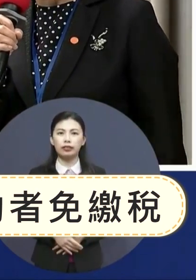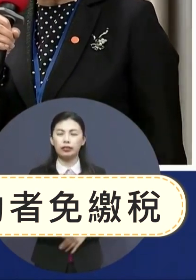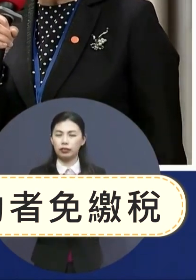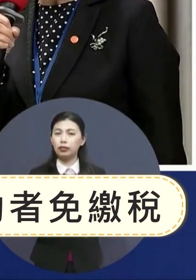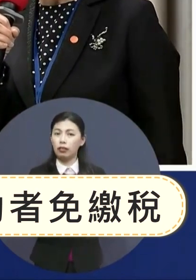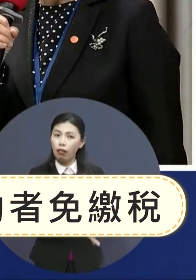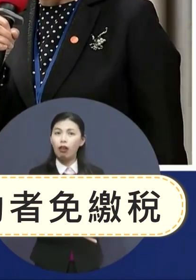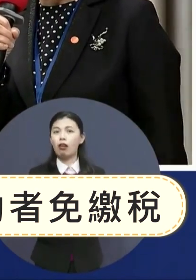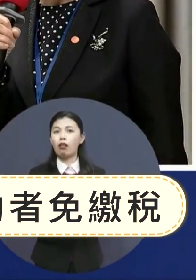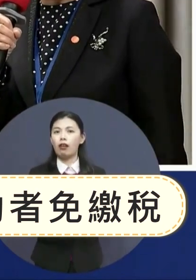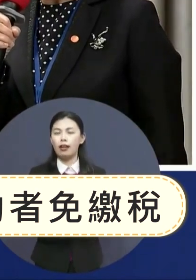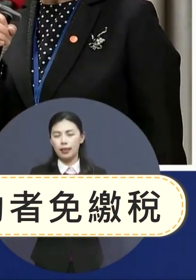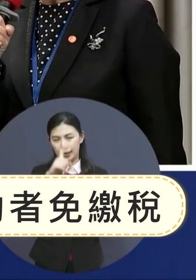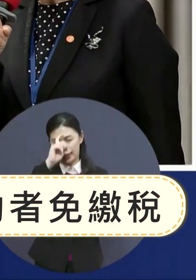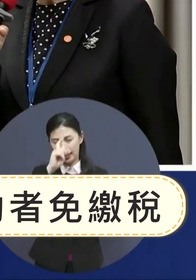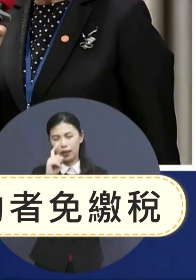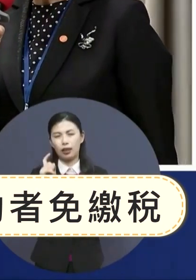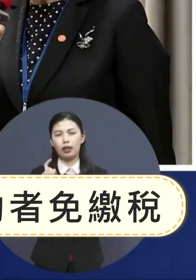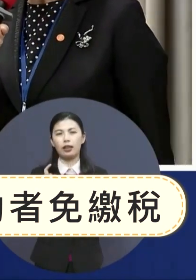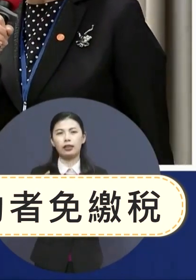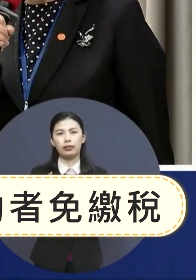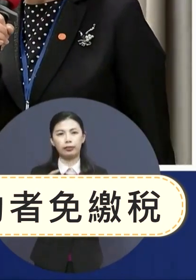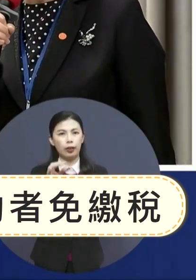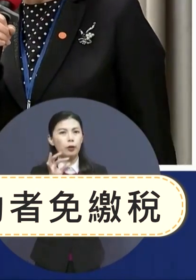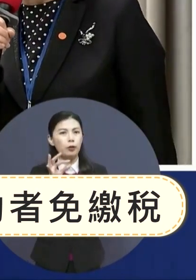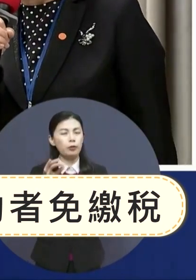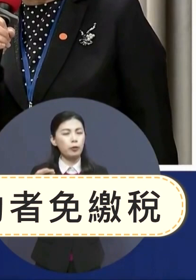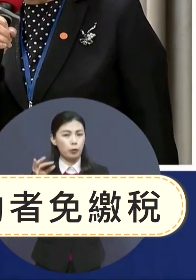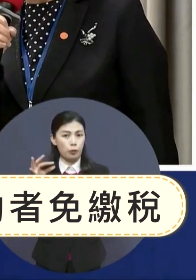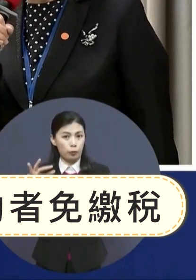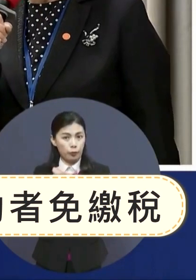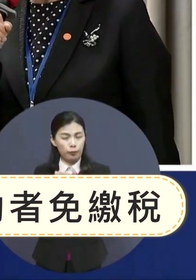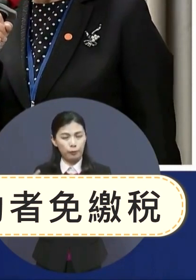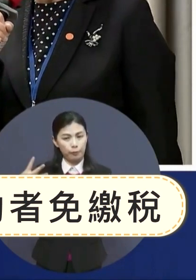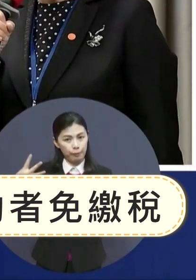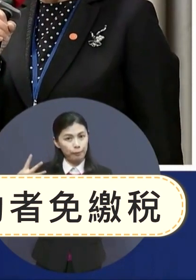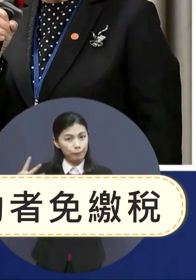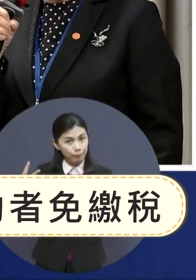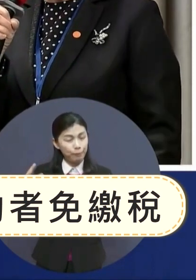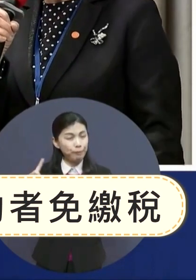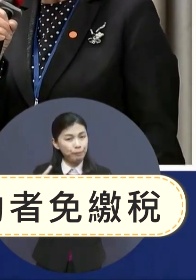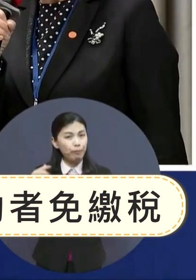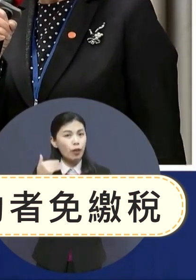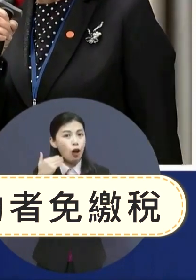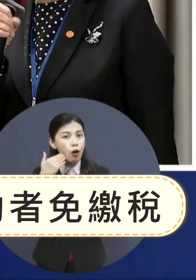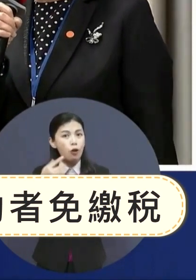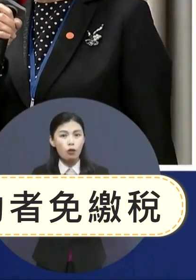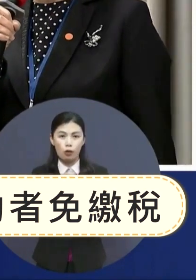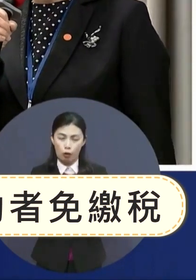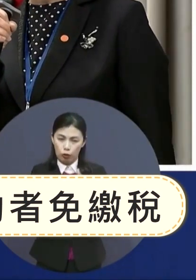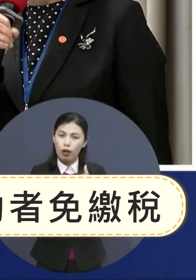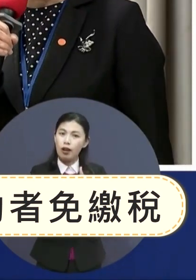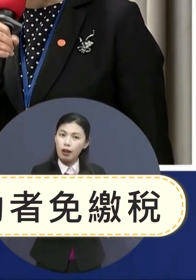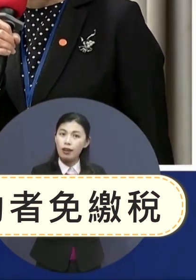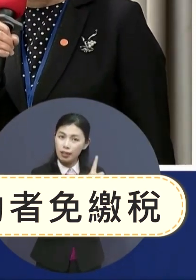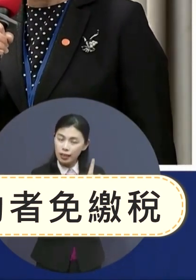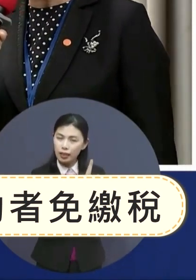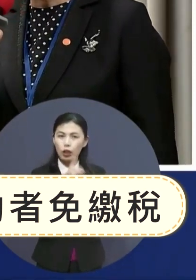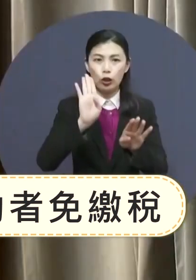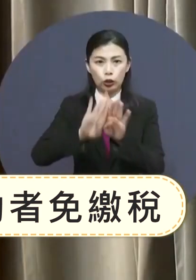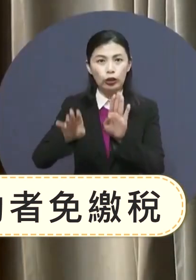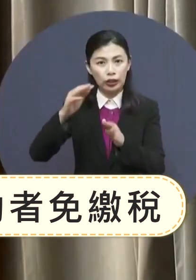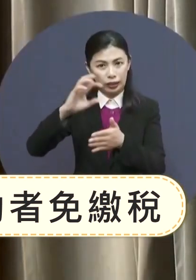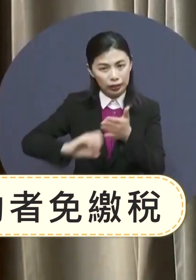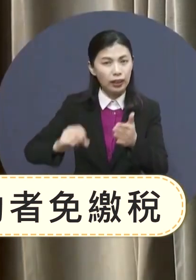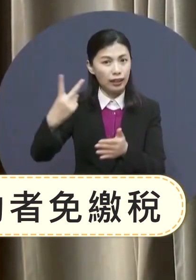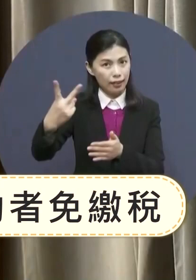上面能够加倍减除，所以我们定了纾困条例的第4条，好，让企业你给1块钱，那你费用可以扣2块钱，好，